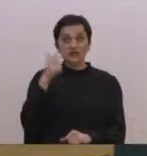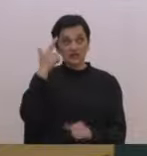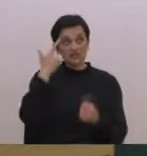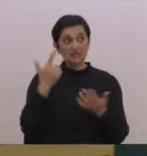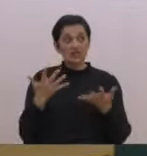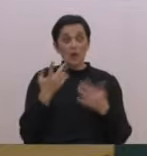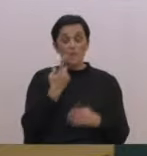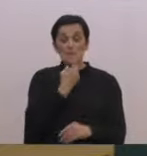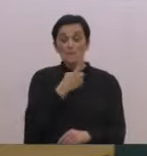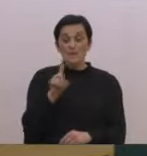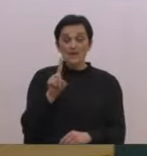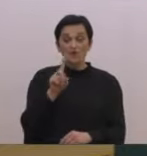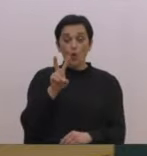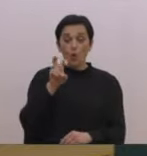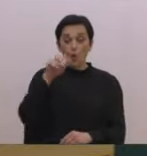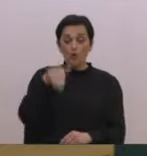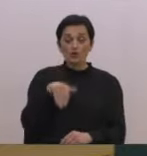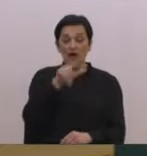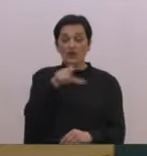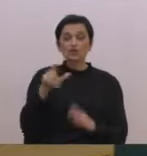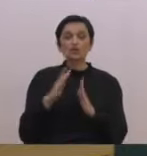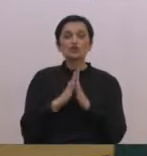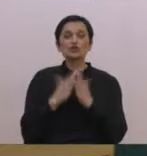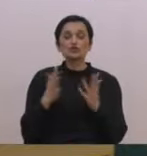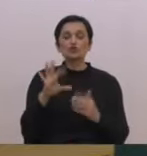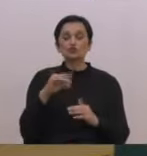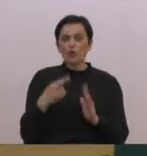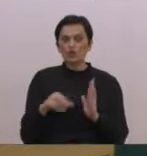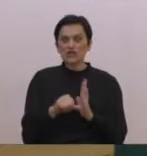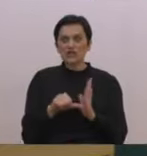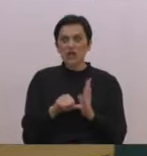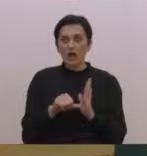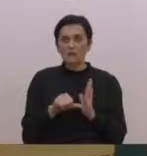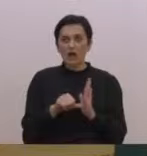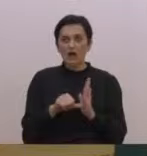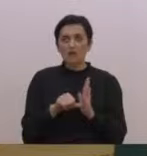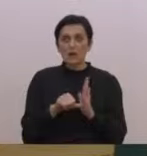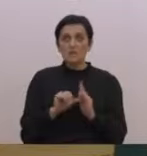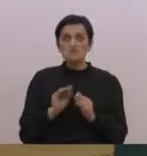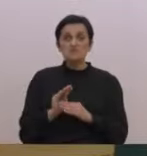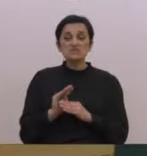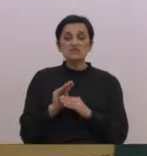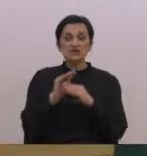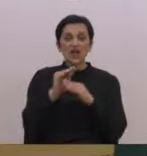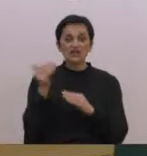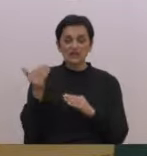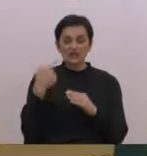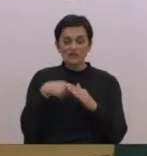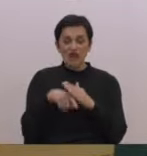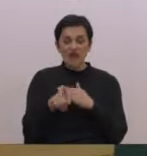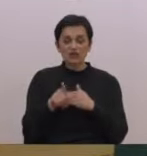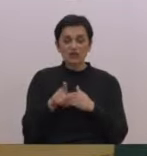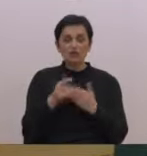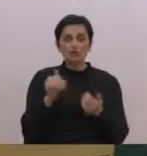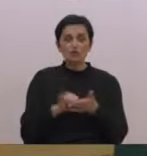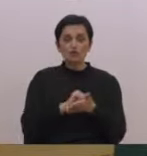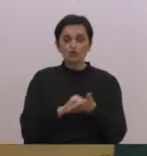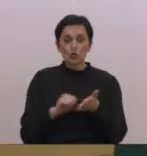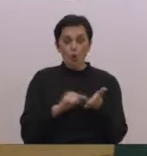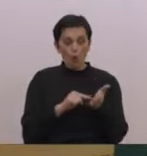წარმოგიდგენიათ 1.200.000 ადამიანი ითხოვს სოციალურ დახმარებას. Მზარდია თქვენს მიერვე მოწოდებული